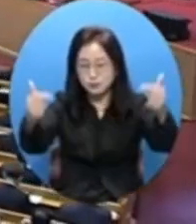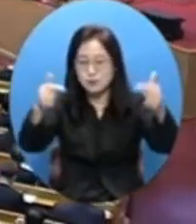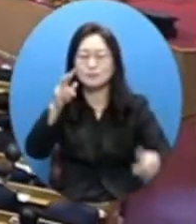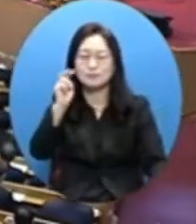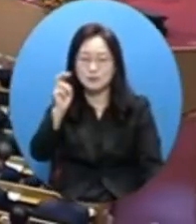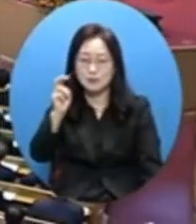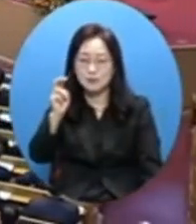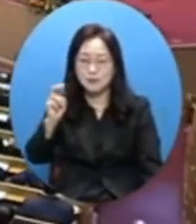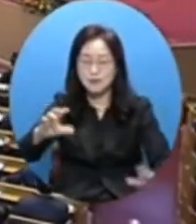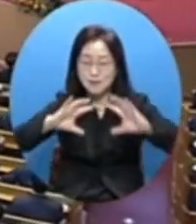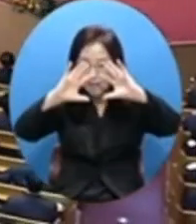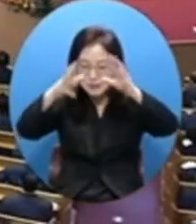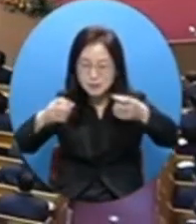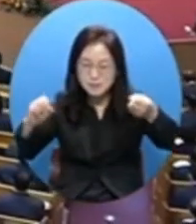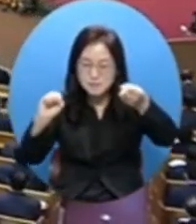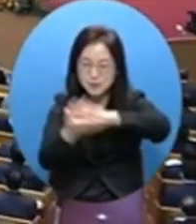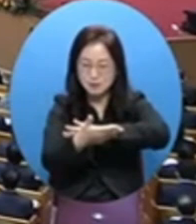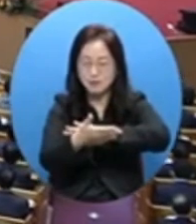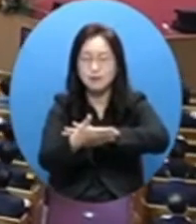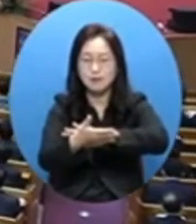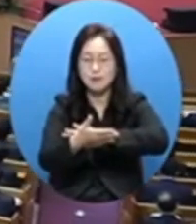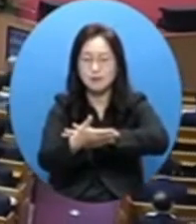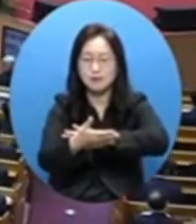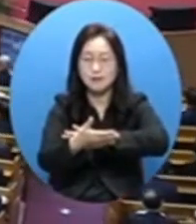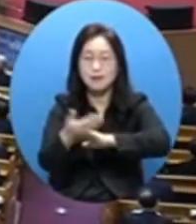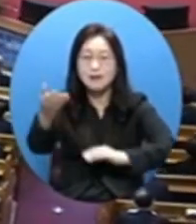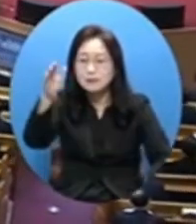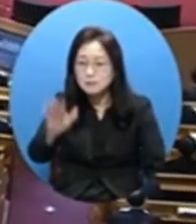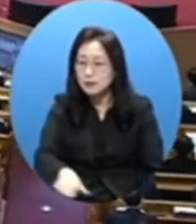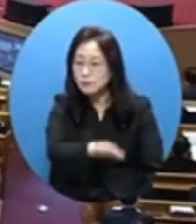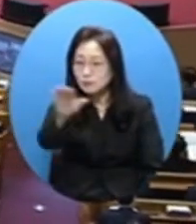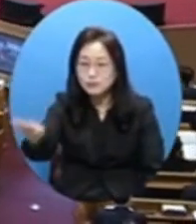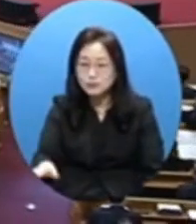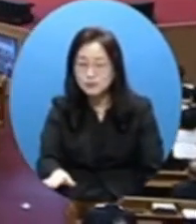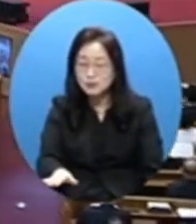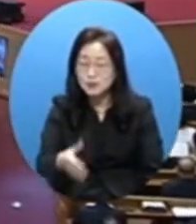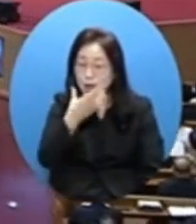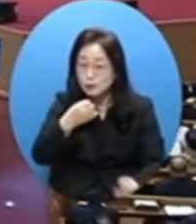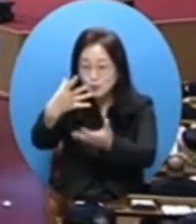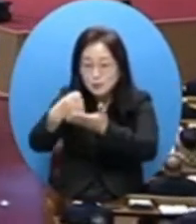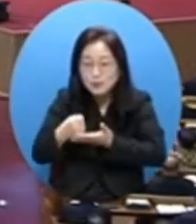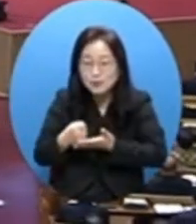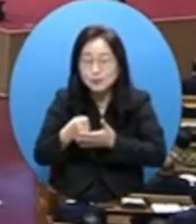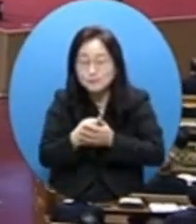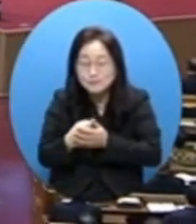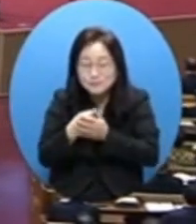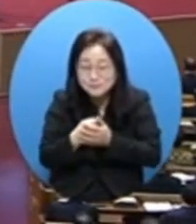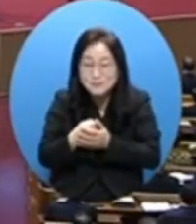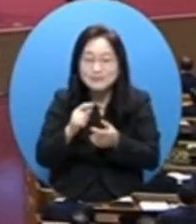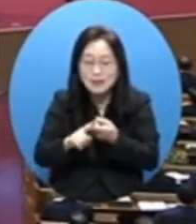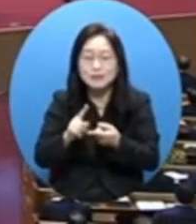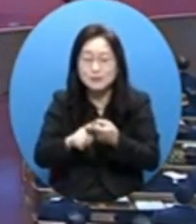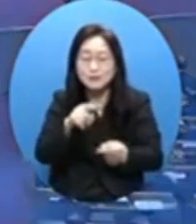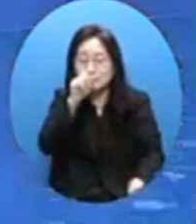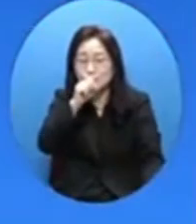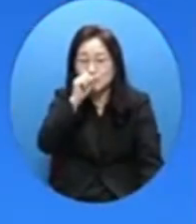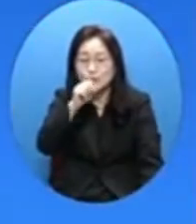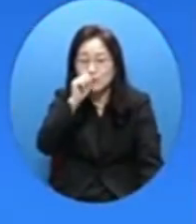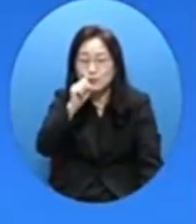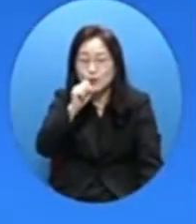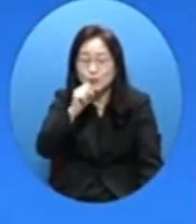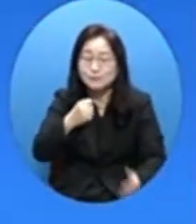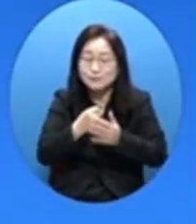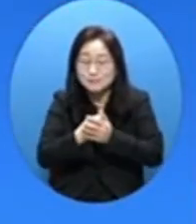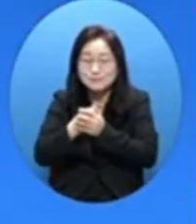그리고 온 세계를 뒤집어 놓았을 것입니다. 그런데 우리는 우리가 가진 축복에 그냥 머물러서 여기가 좋사오니 하고 우리가 가진 축복을 누리는